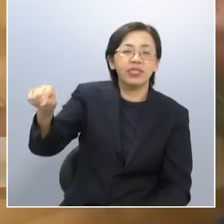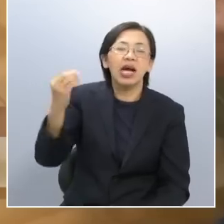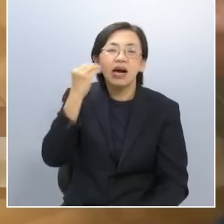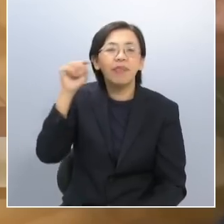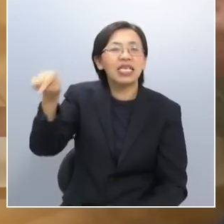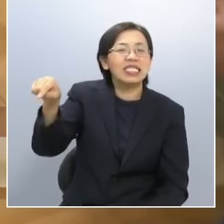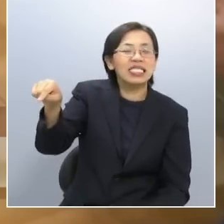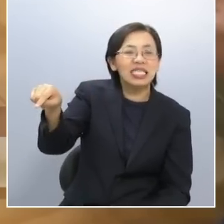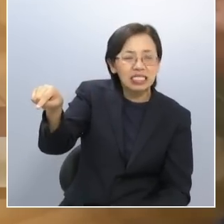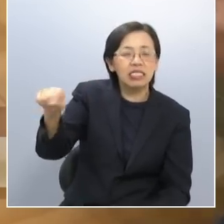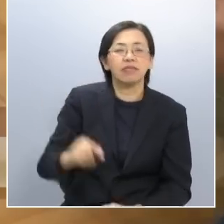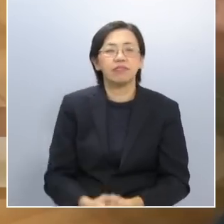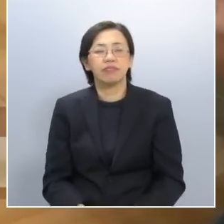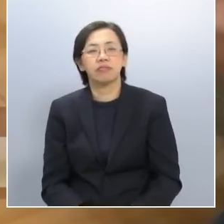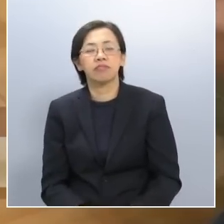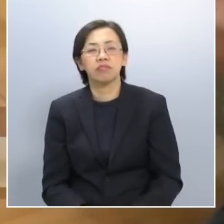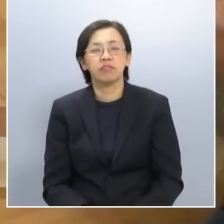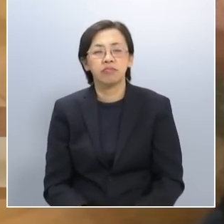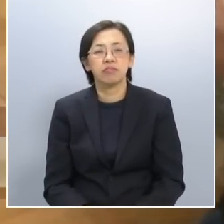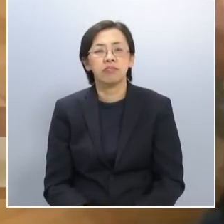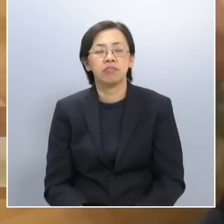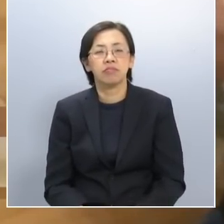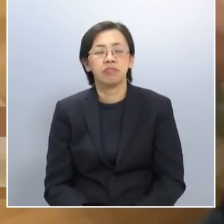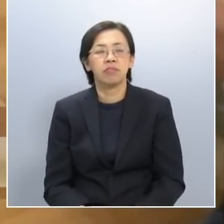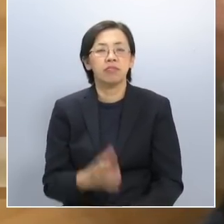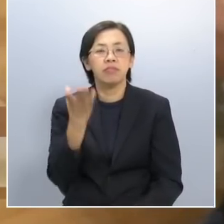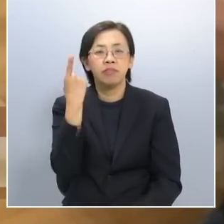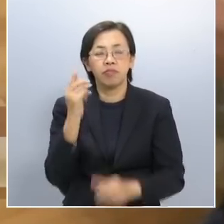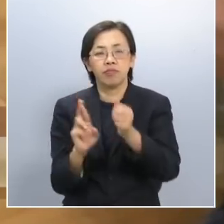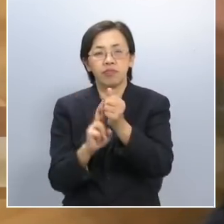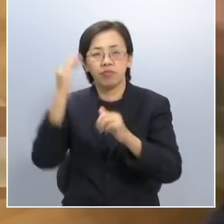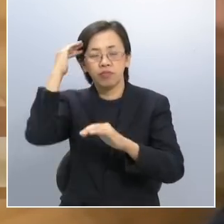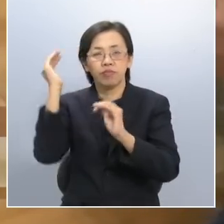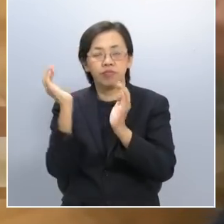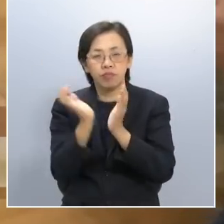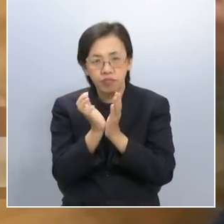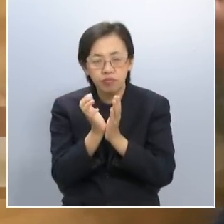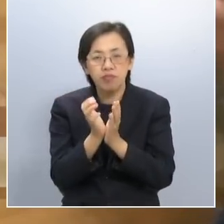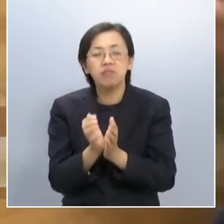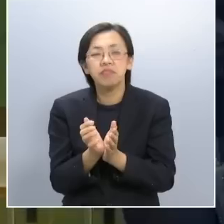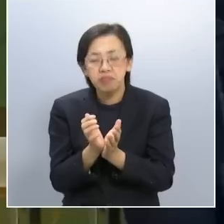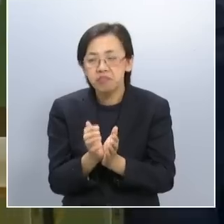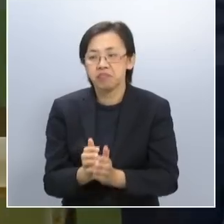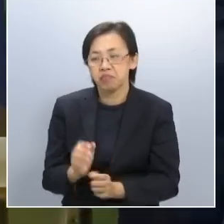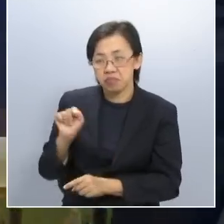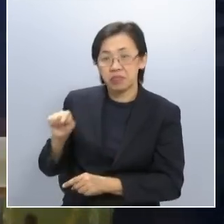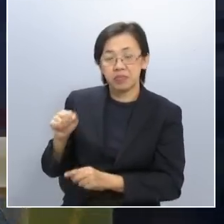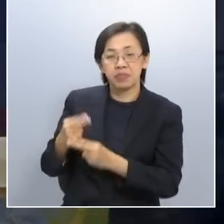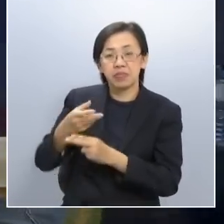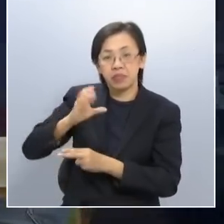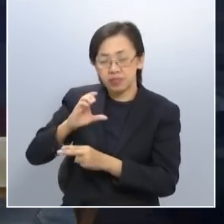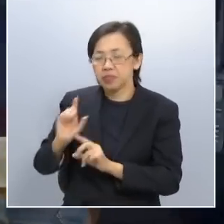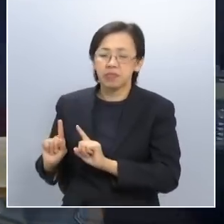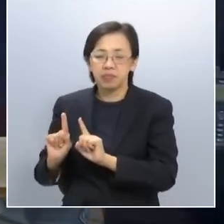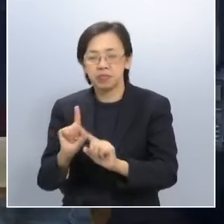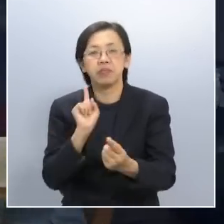ากเอกคนนี้เมื่อวานรองผบตรก็เลยให้ตำรวจนำพยานปากเอกก็คือคุณแก้วเข้าไปพ